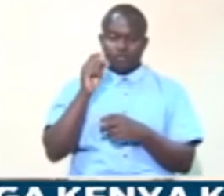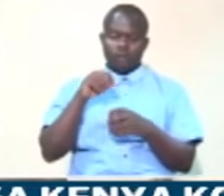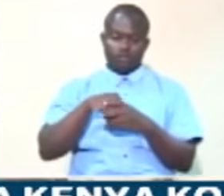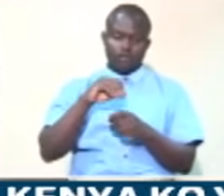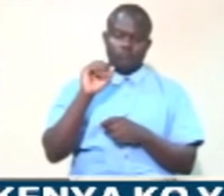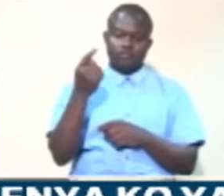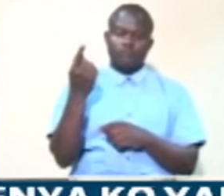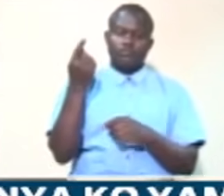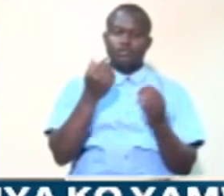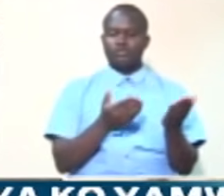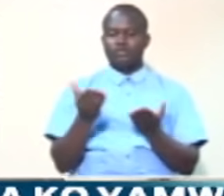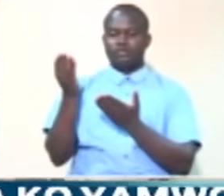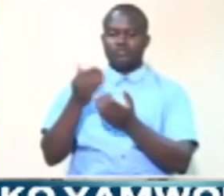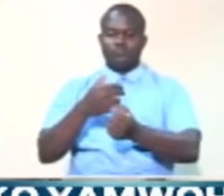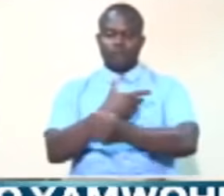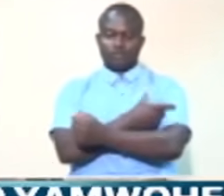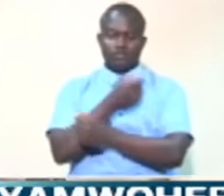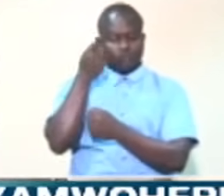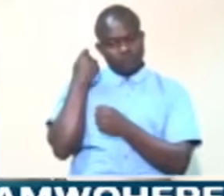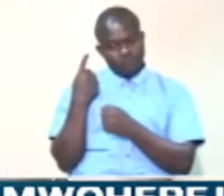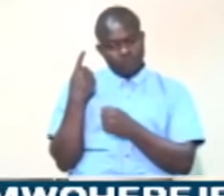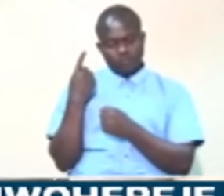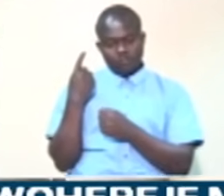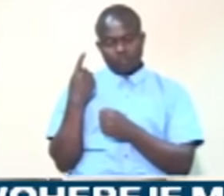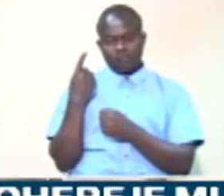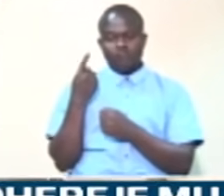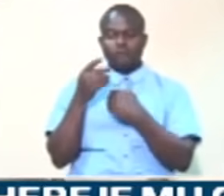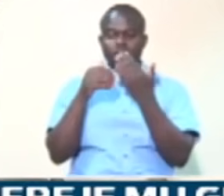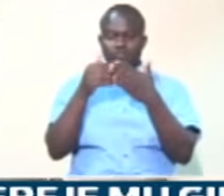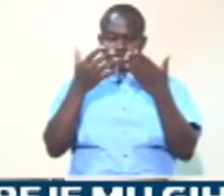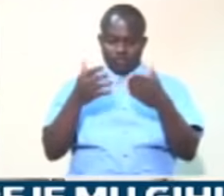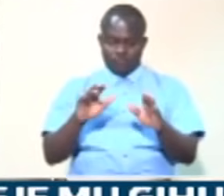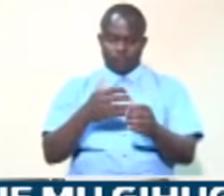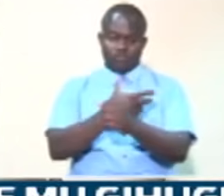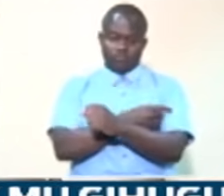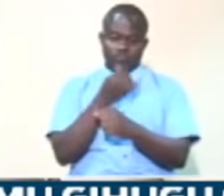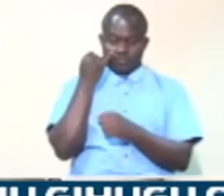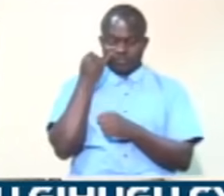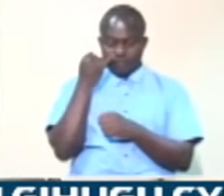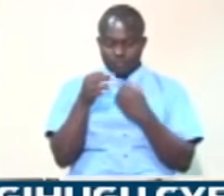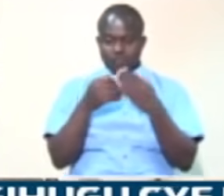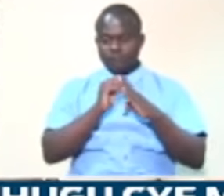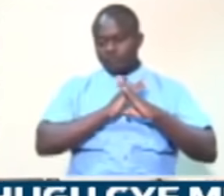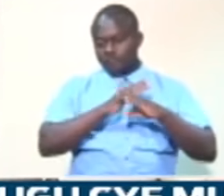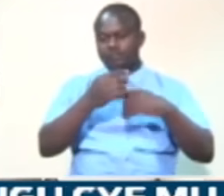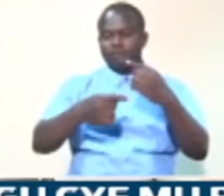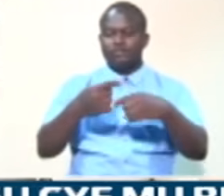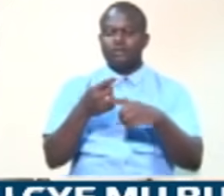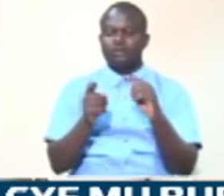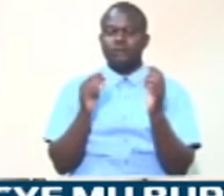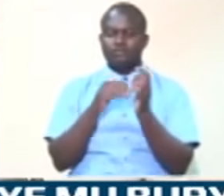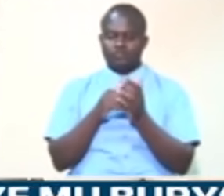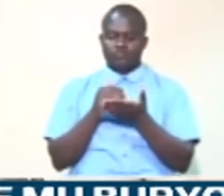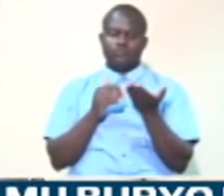bambere bakiriye inkingo bityo rero maze gukingirwa nubwo ubwirinzi bugikomeza